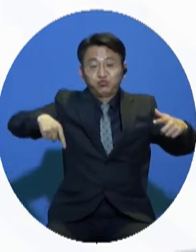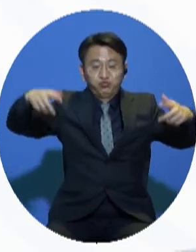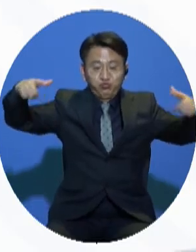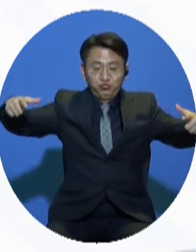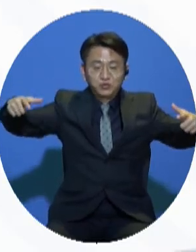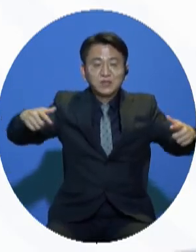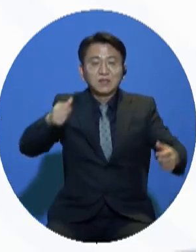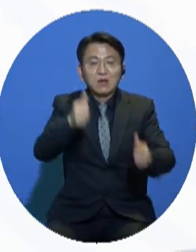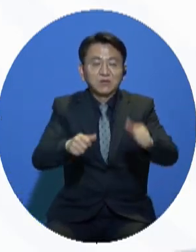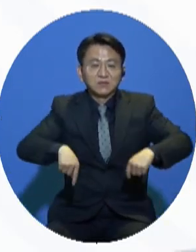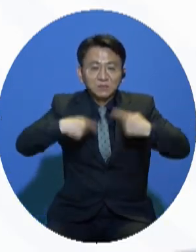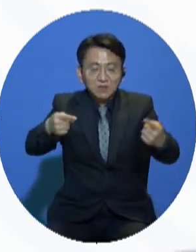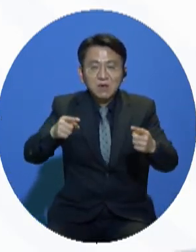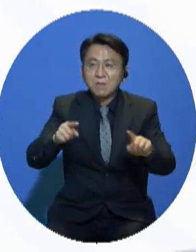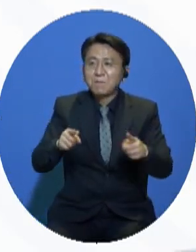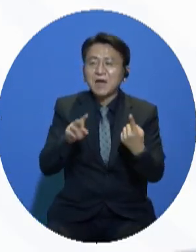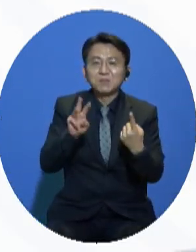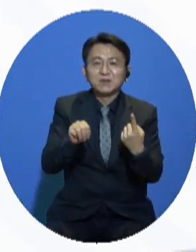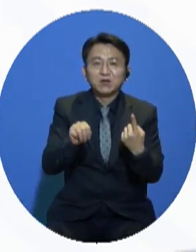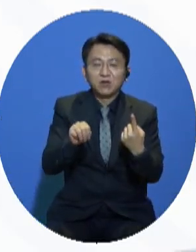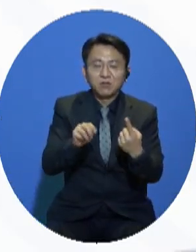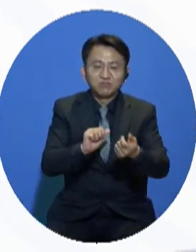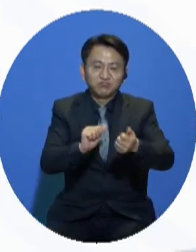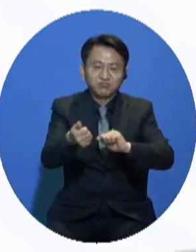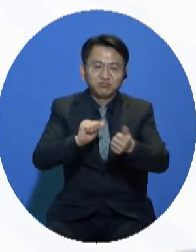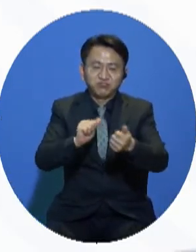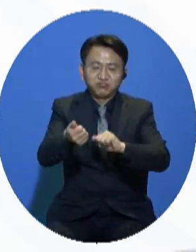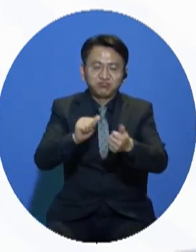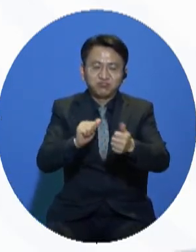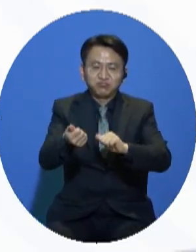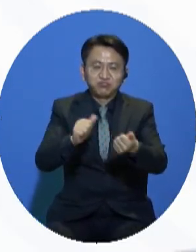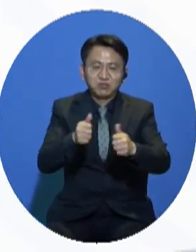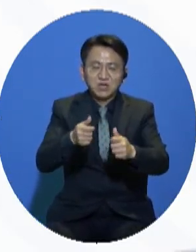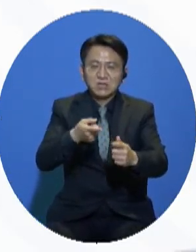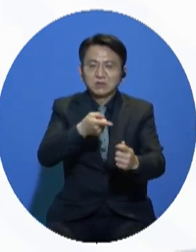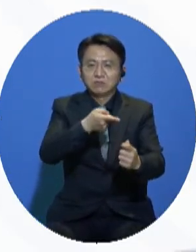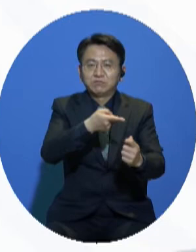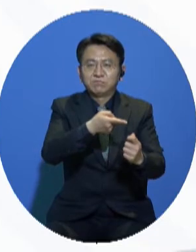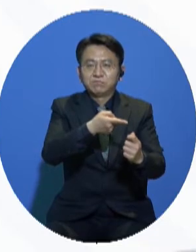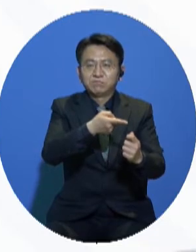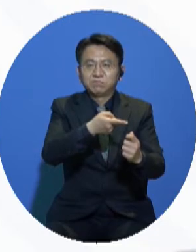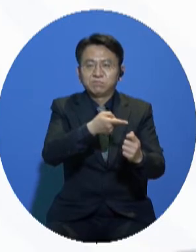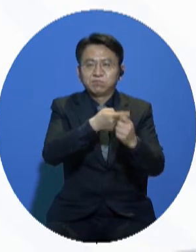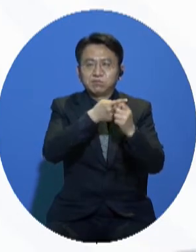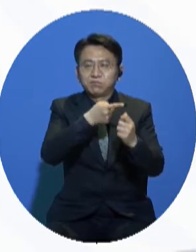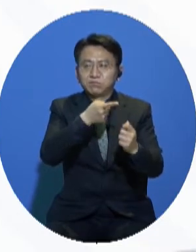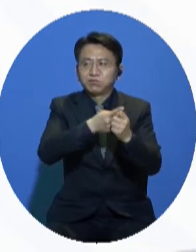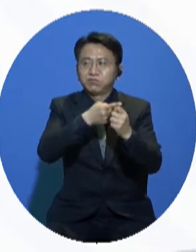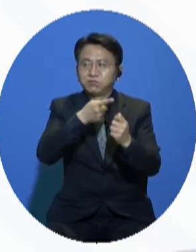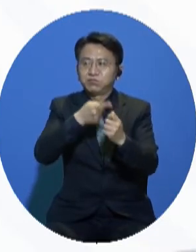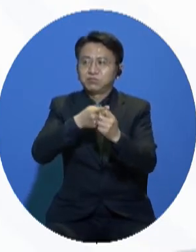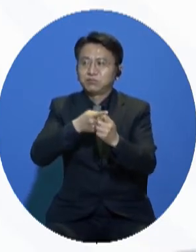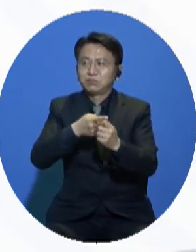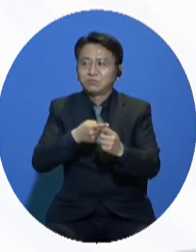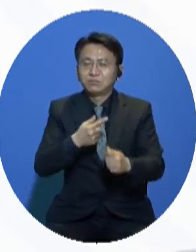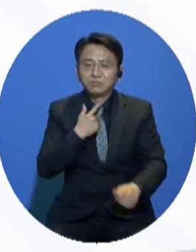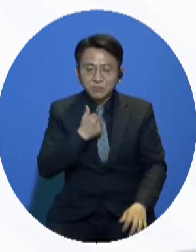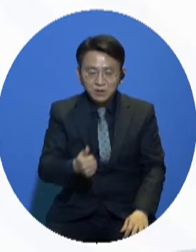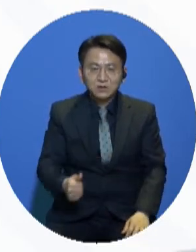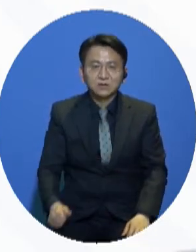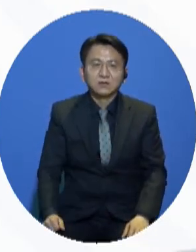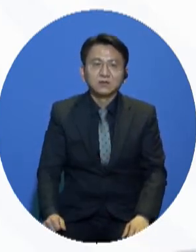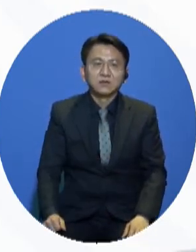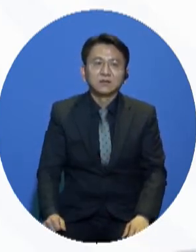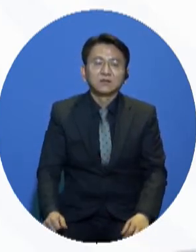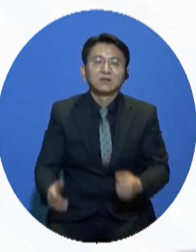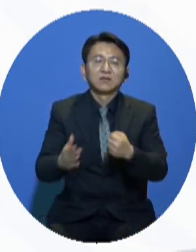running 선수로서 really fast, 출전을 and I 하게 could keep 되어서 up with 제가 everybody else. 거의 So my whole 1등, personality grew around the 매번 fact that I was good at 1등을 sport. 차지하게 됐었습니다. Then I 그래서